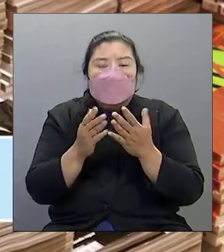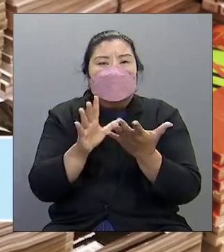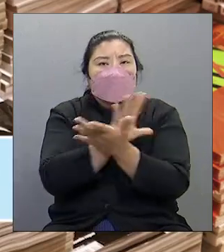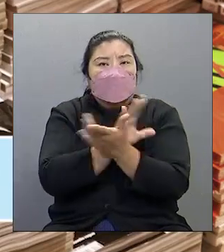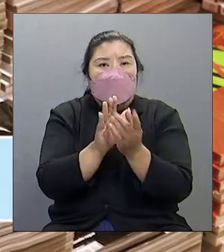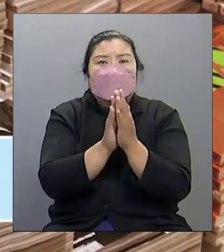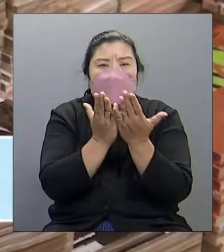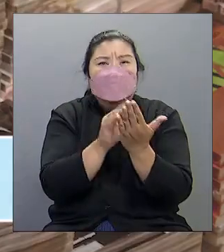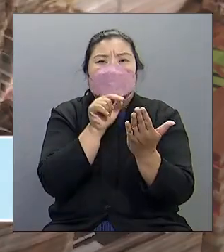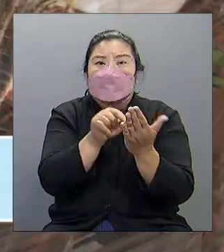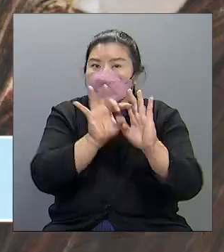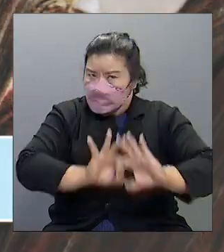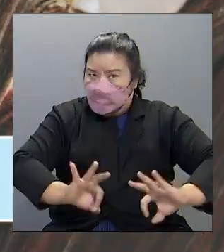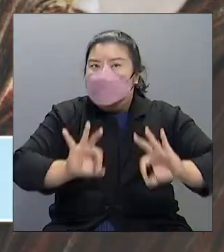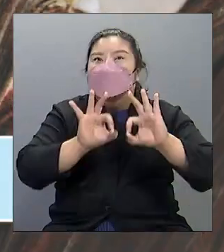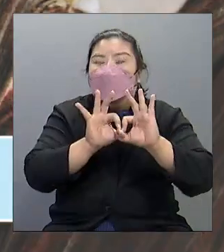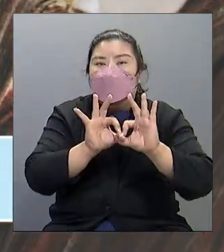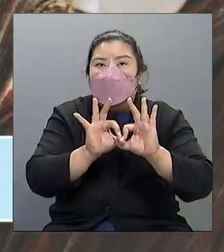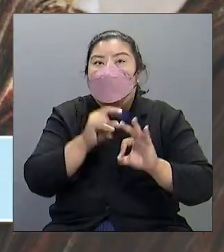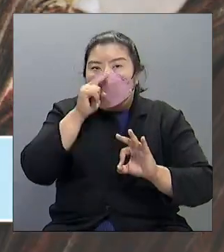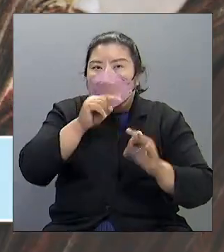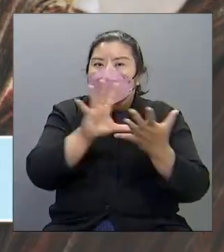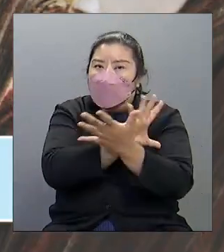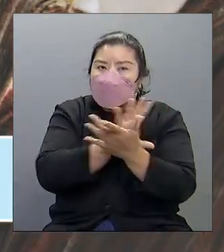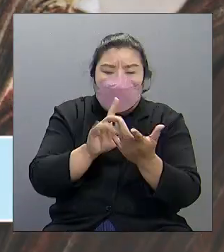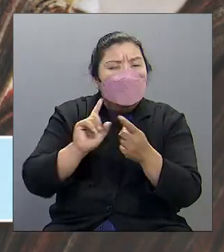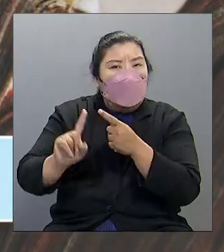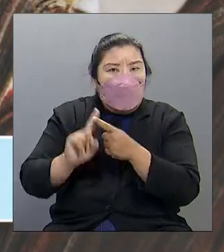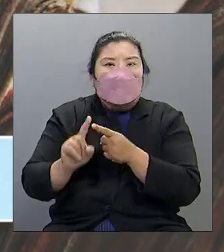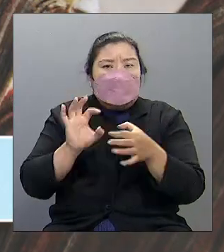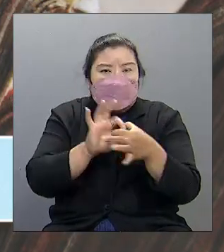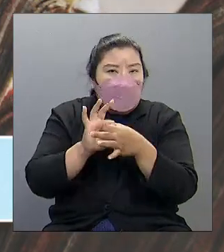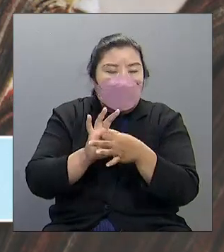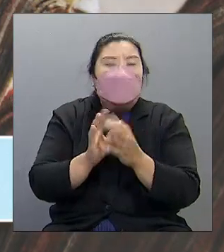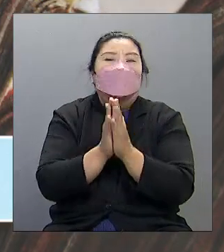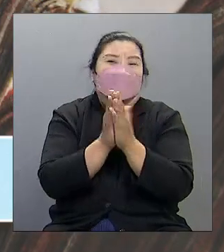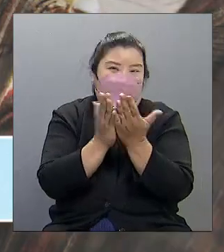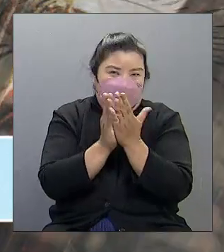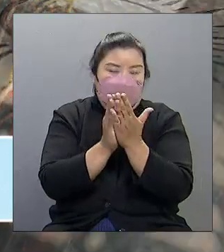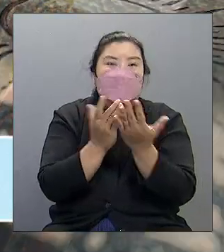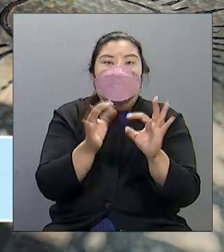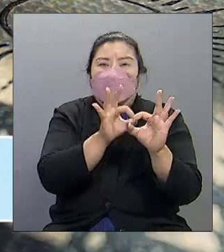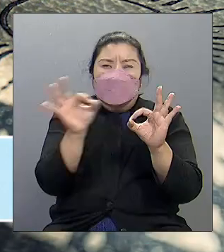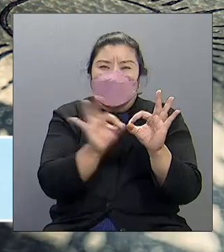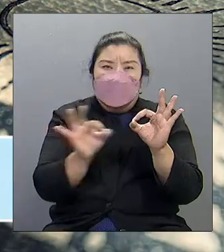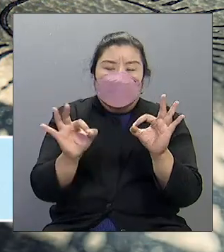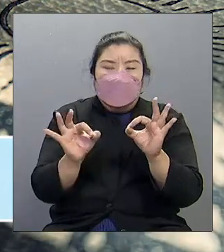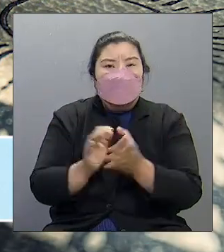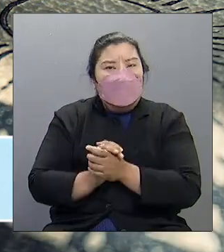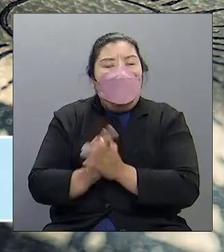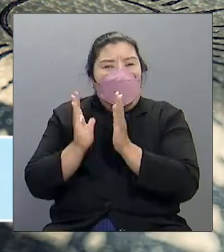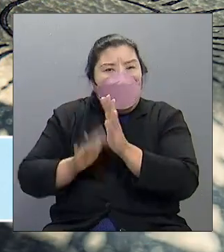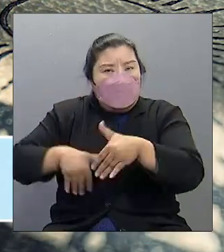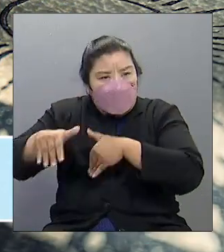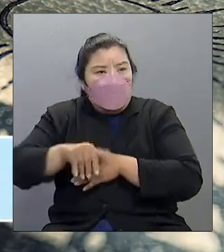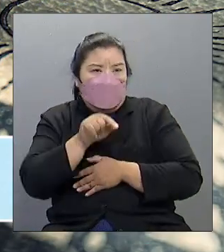หน่อยและอารยัตควของเราถูกถ่ายทอดผ่านนั้งสือนะครัผที่มีส่วนรวมยิงใหญ่ที่สุต่ความกอน่าของเผ่าพมนุษย์ก็ไม